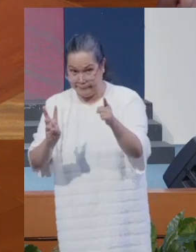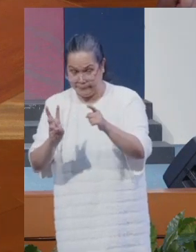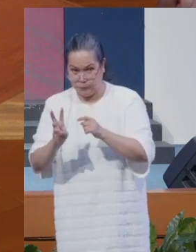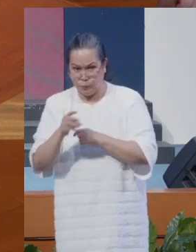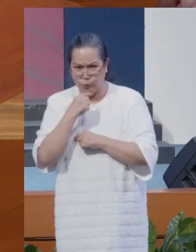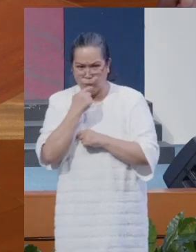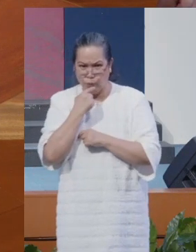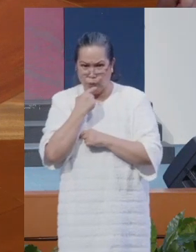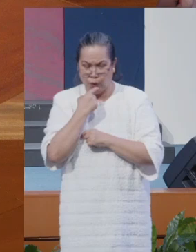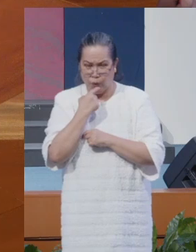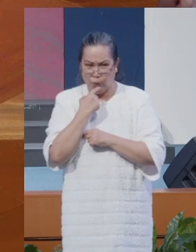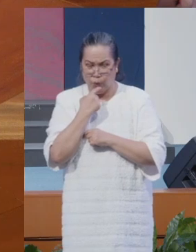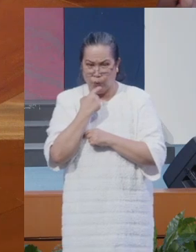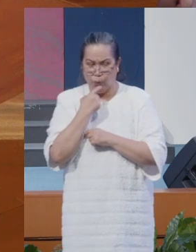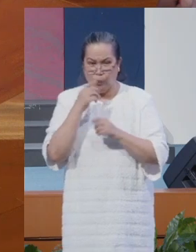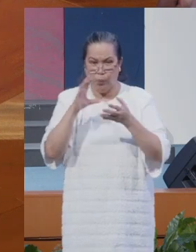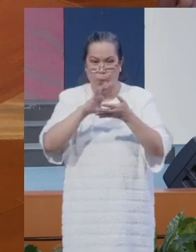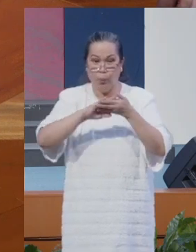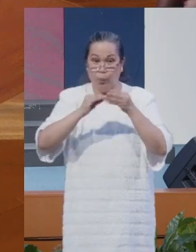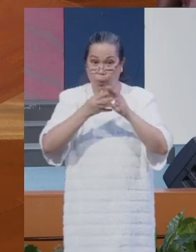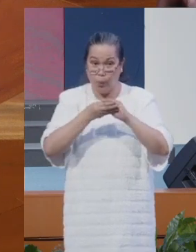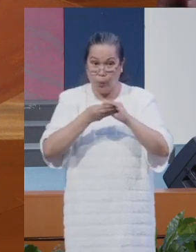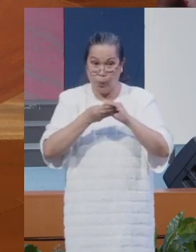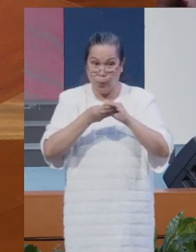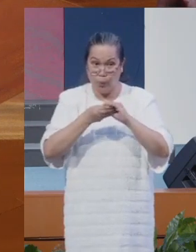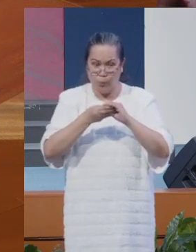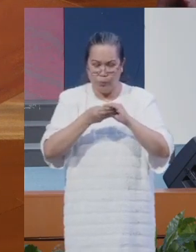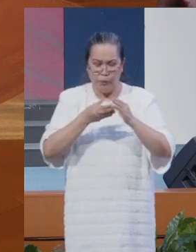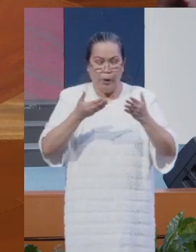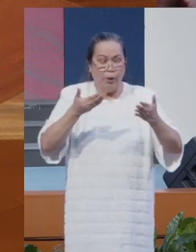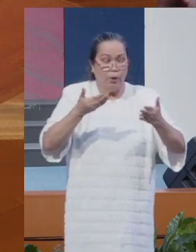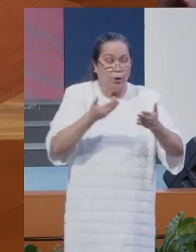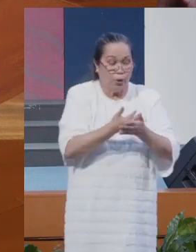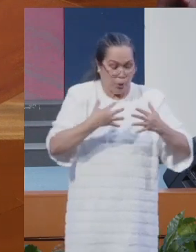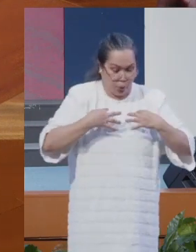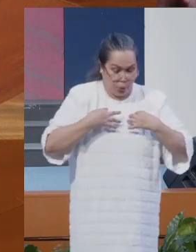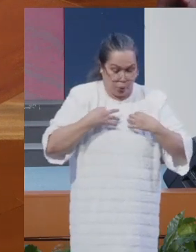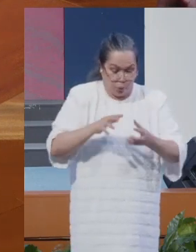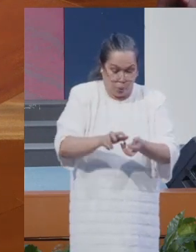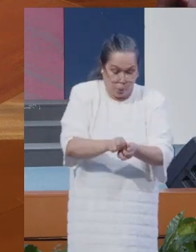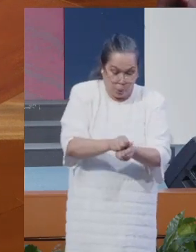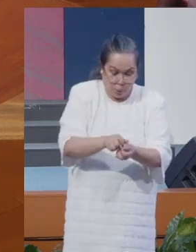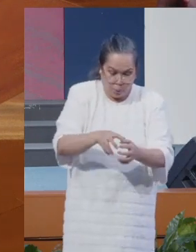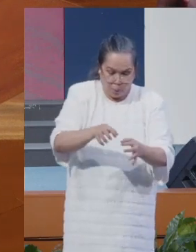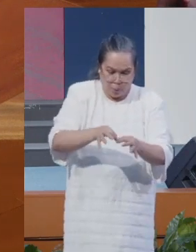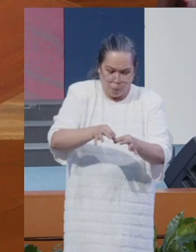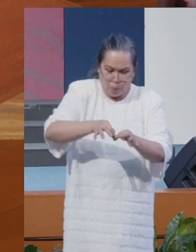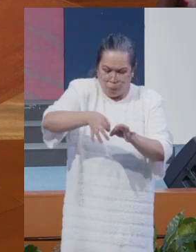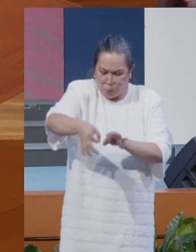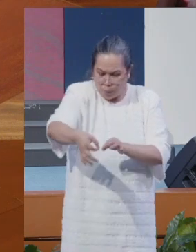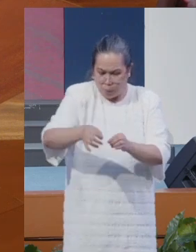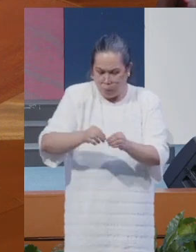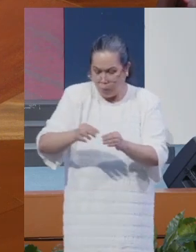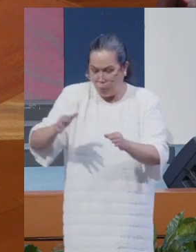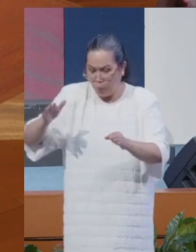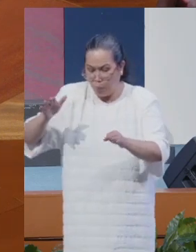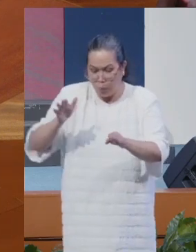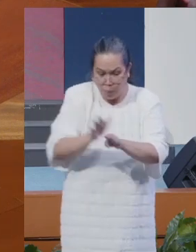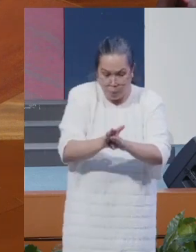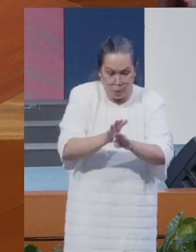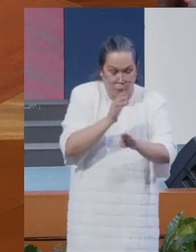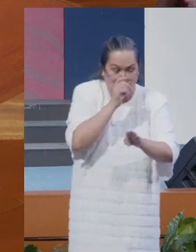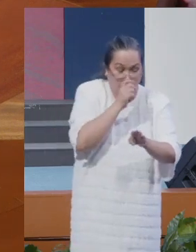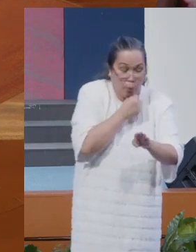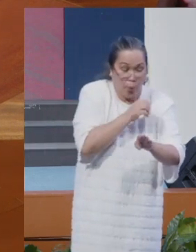He also told them a parable. No one tears a piece of new garment and puts it on an